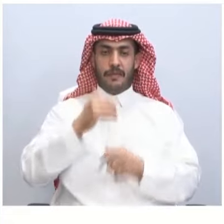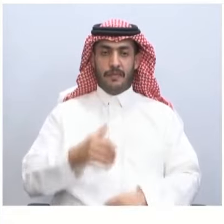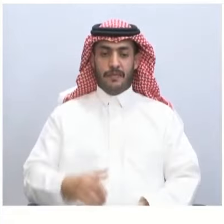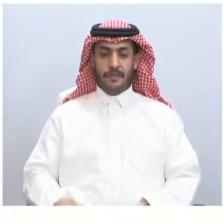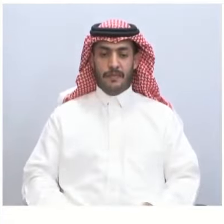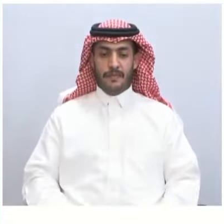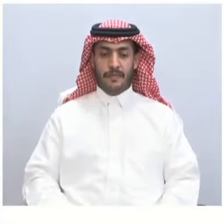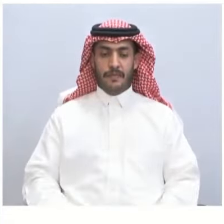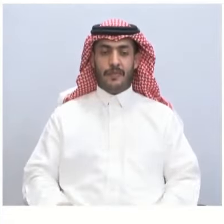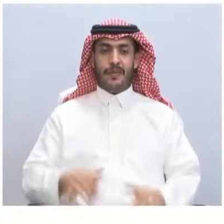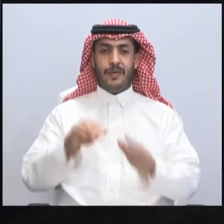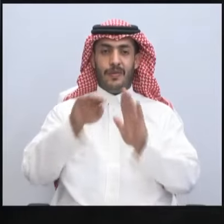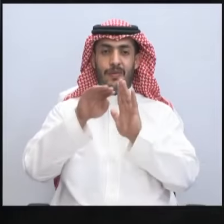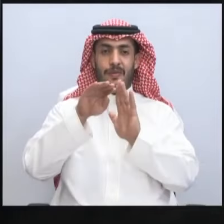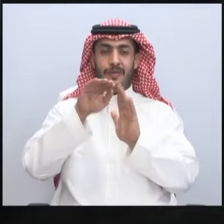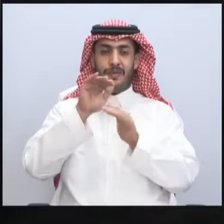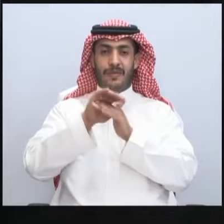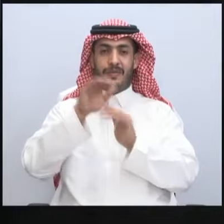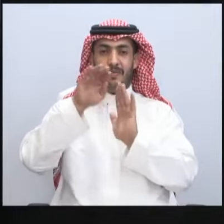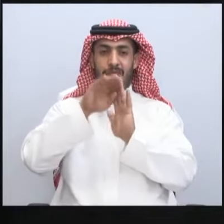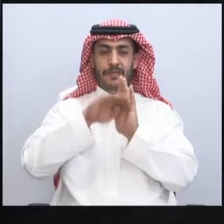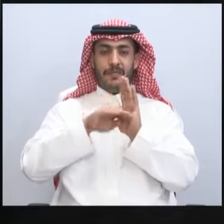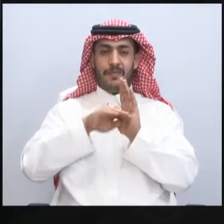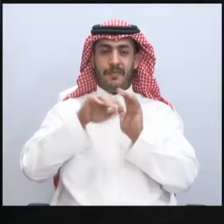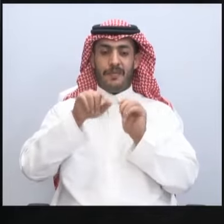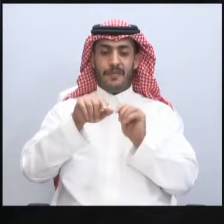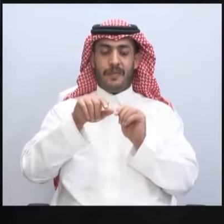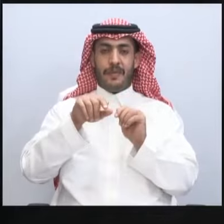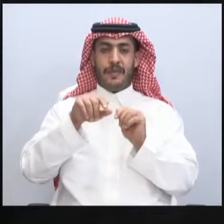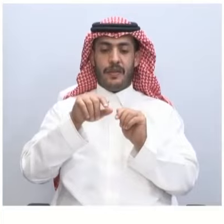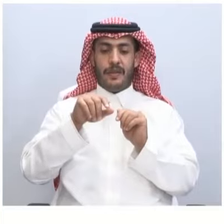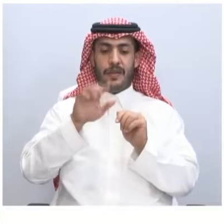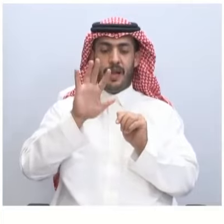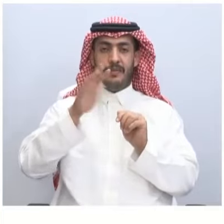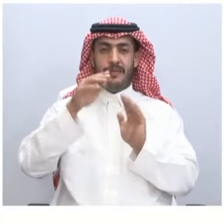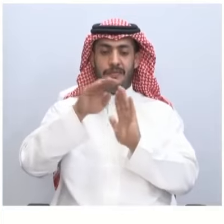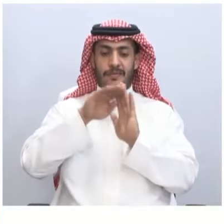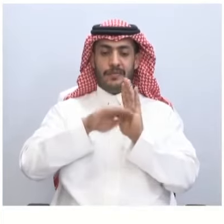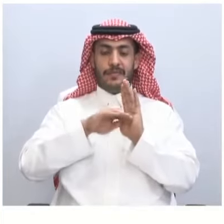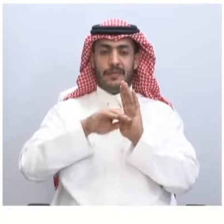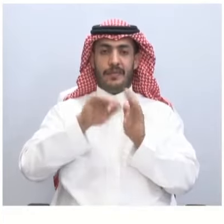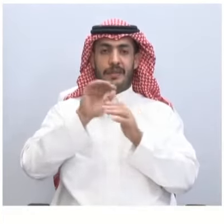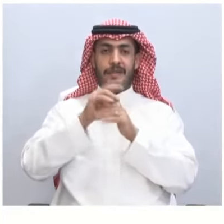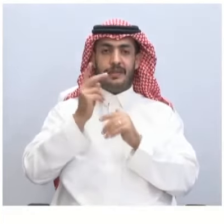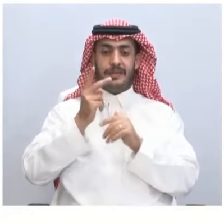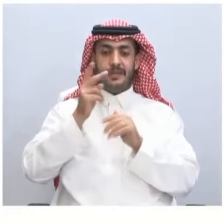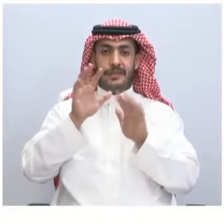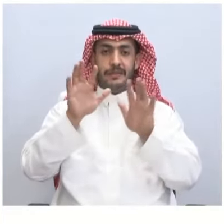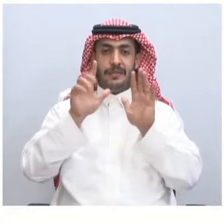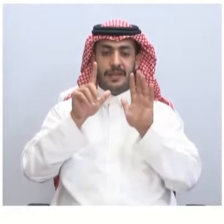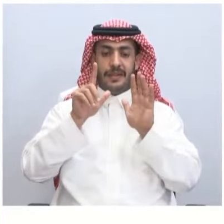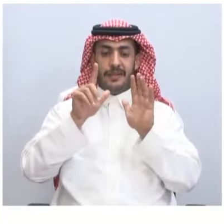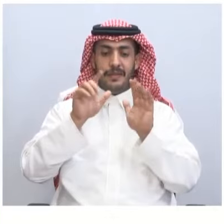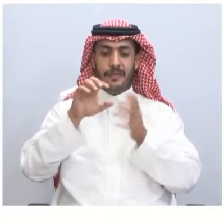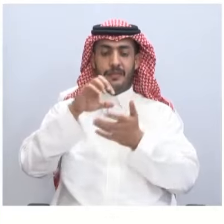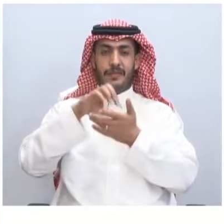العربي دروس هذه الوحده في هذه الوحده خمسه دروس الدرس السابع عشر